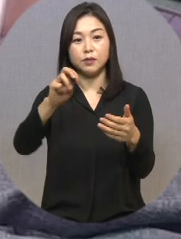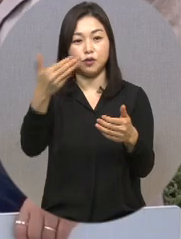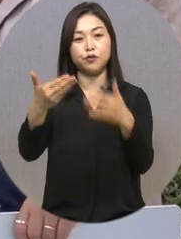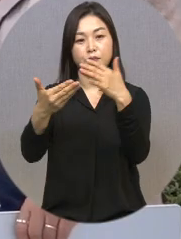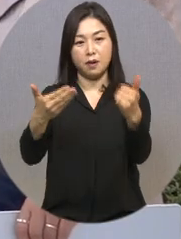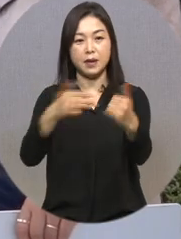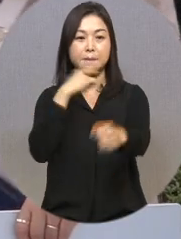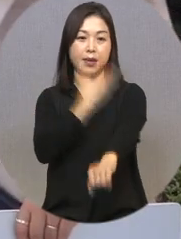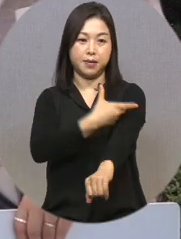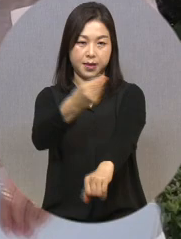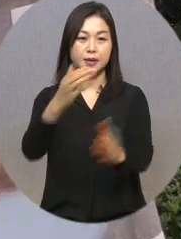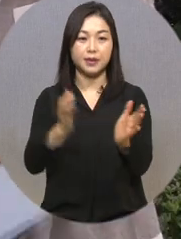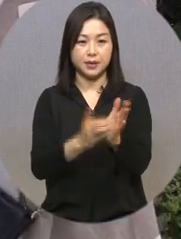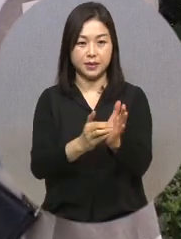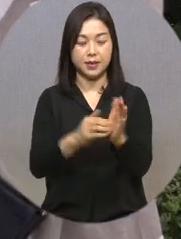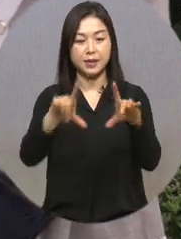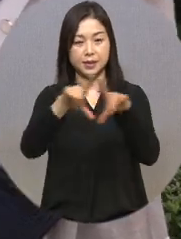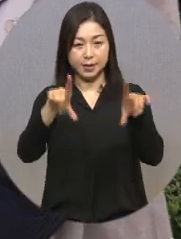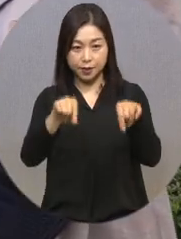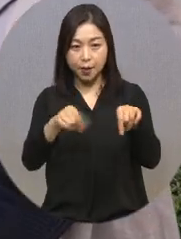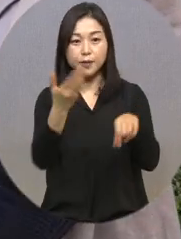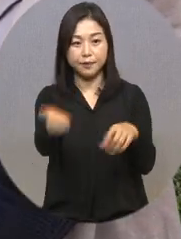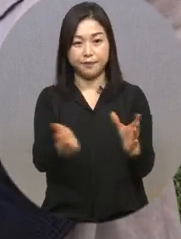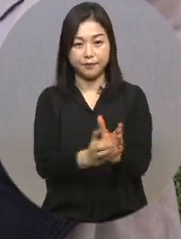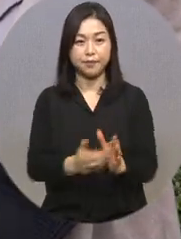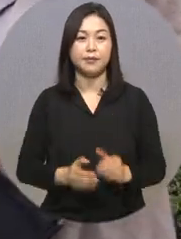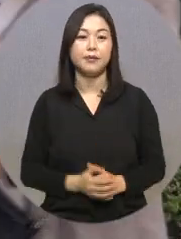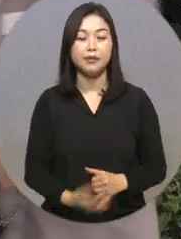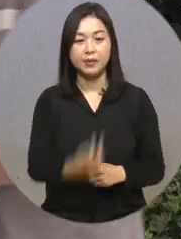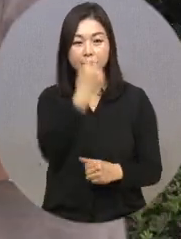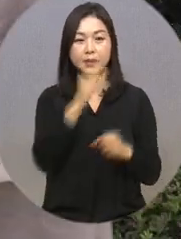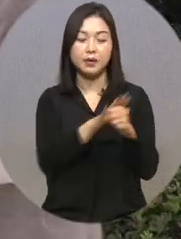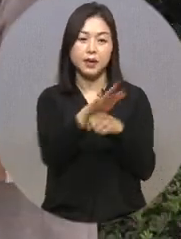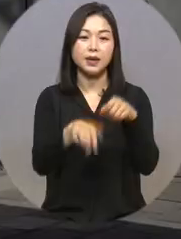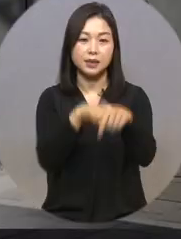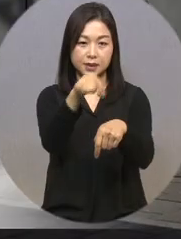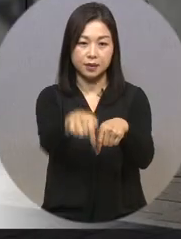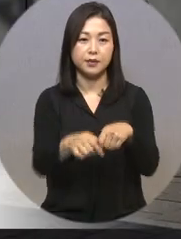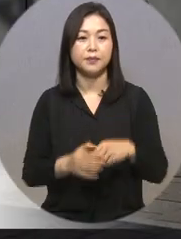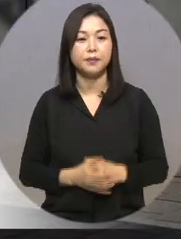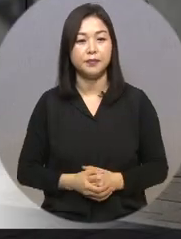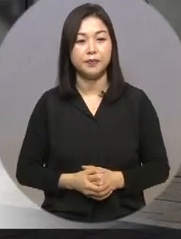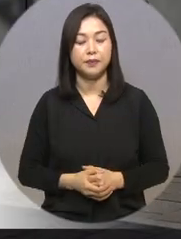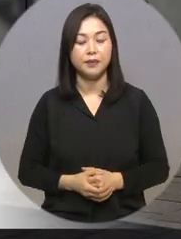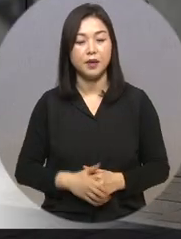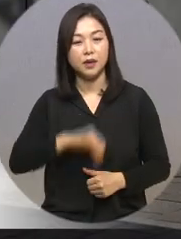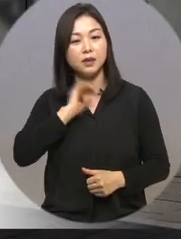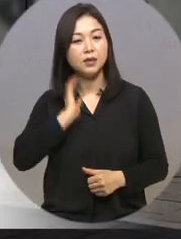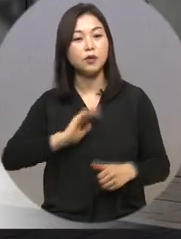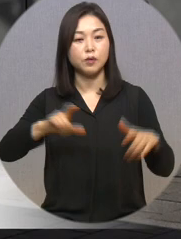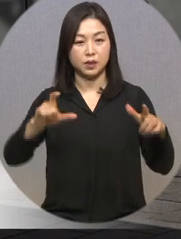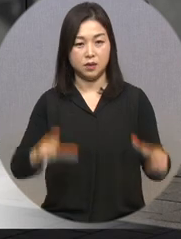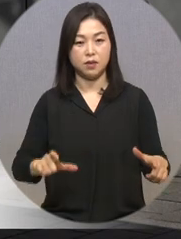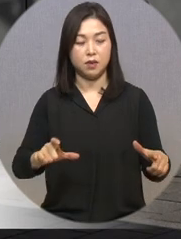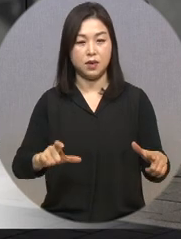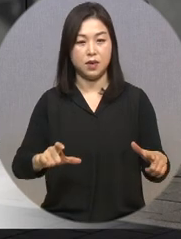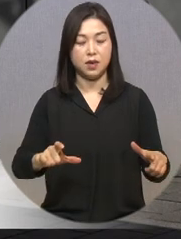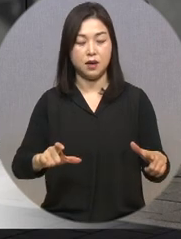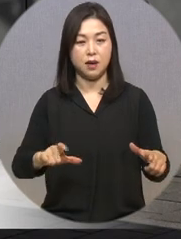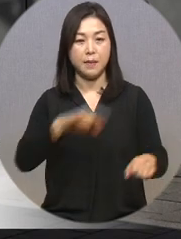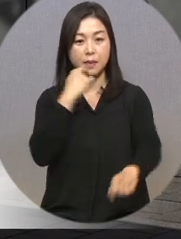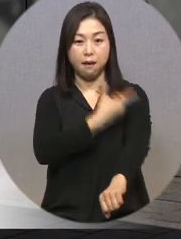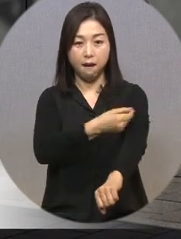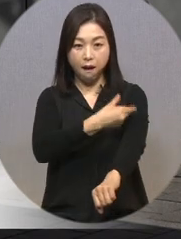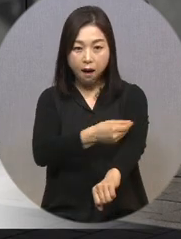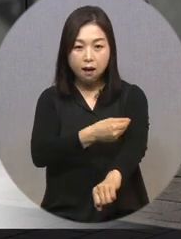있었습니다. 헌혈증 기부도 이루어졌습니다. 생명사랑 실천입니다. 헌혈을 우리 의정부가 32개 시군에서 3회